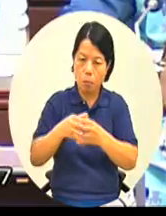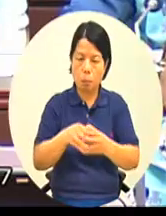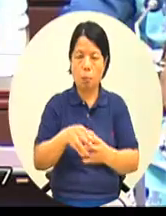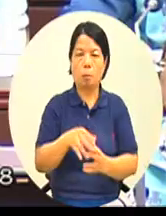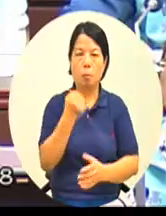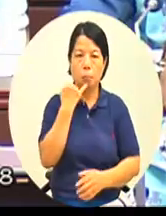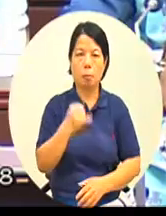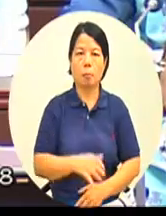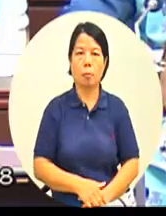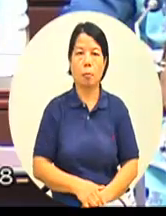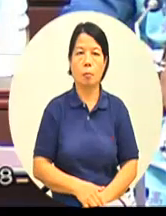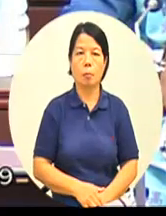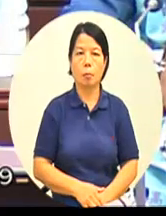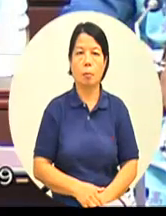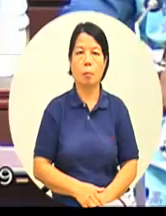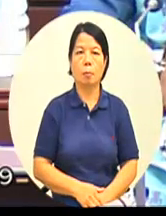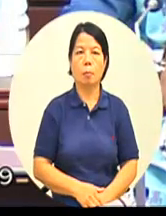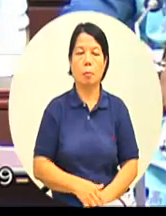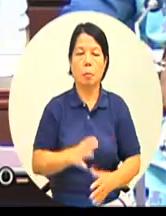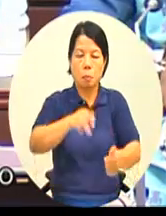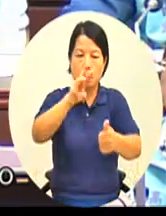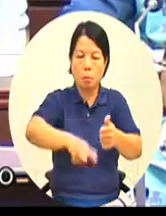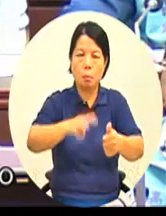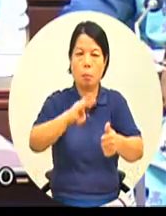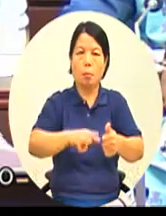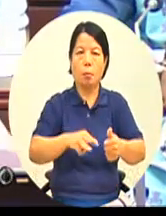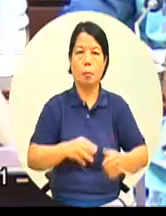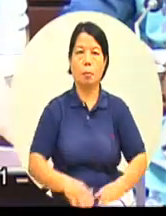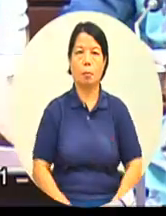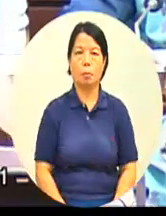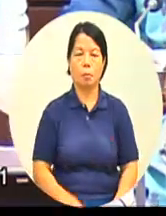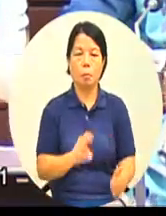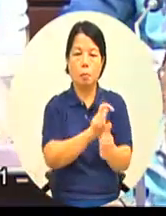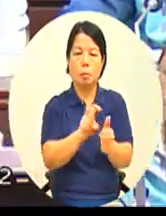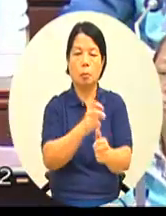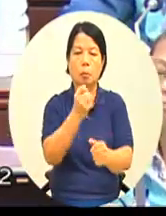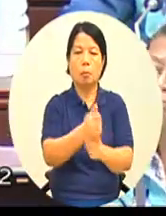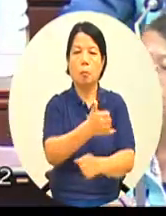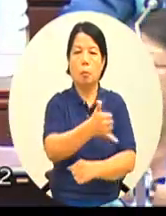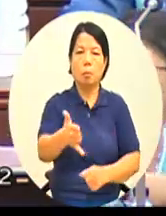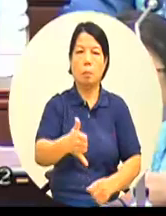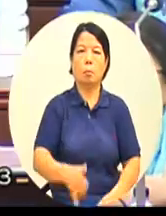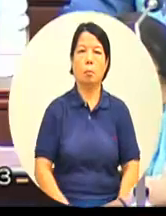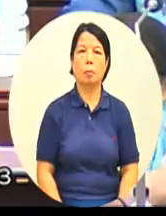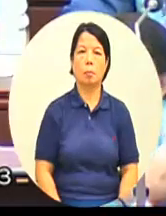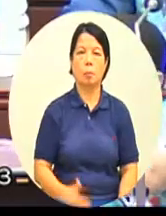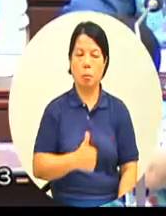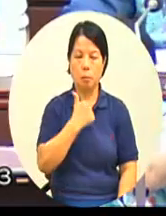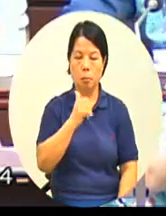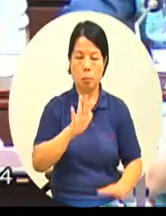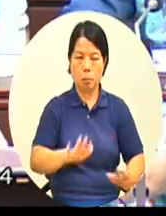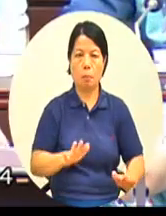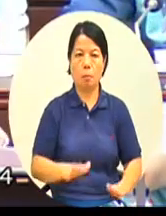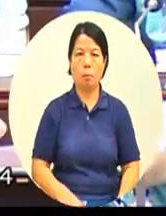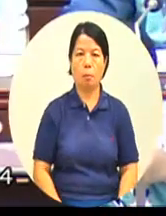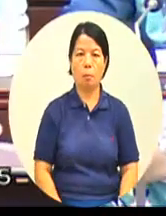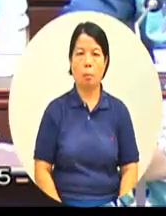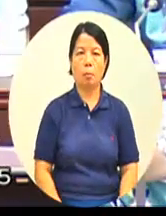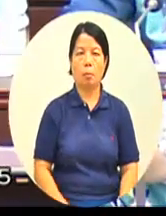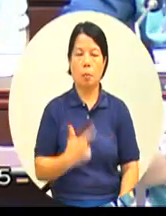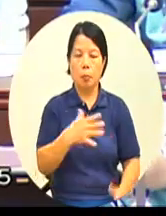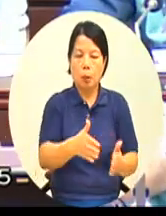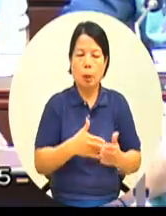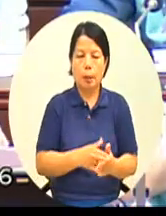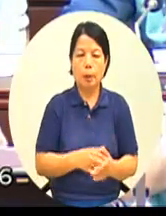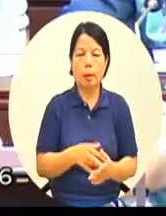想这个训练照顾人员的这个部分真的是目前现在非常吃紧